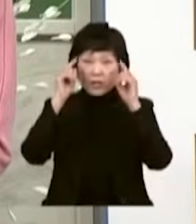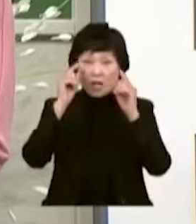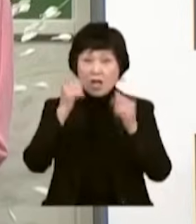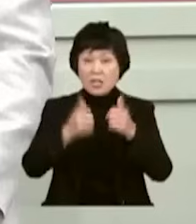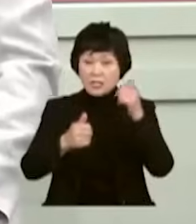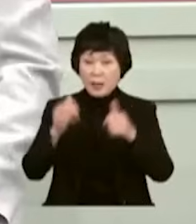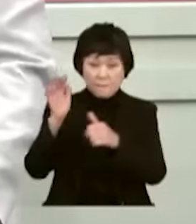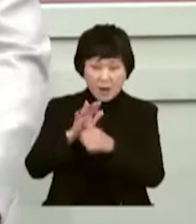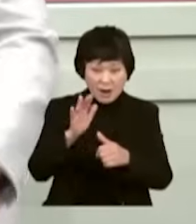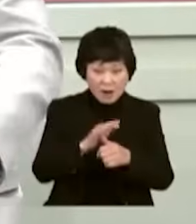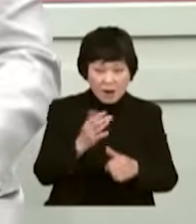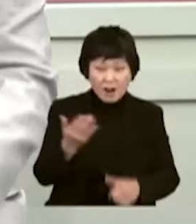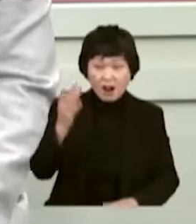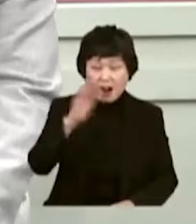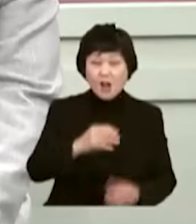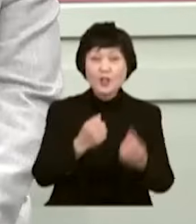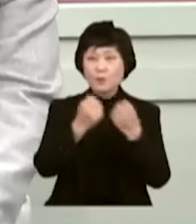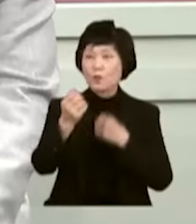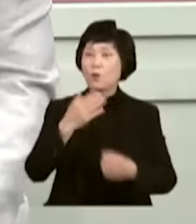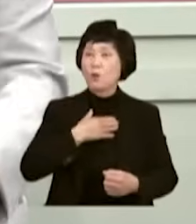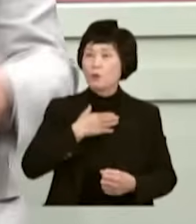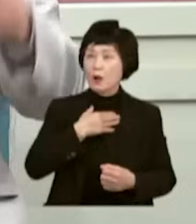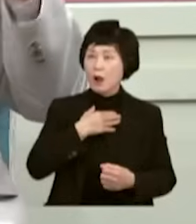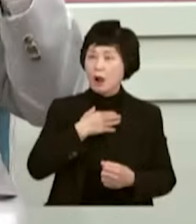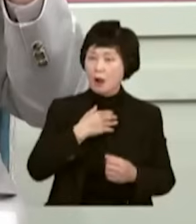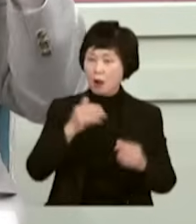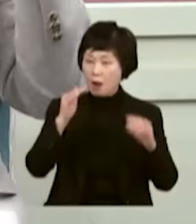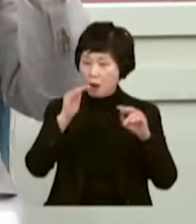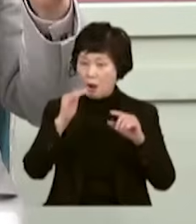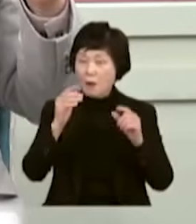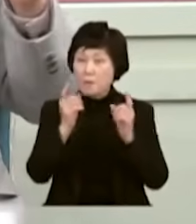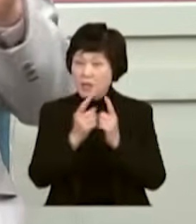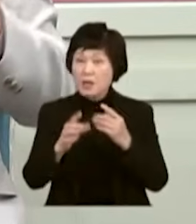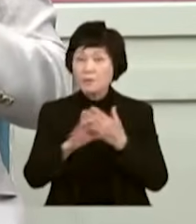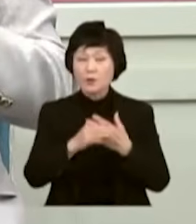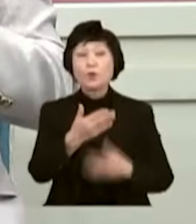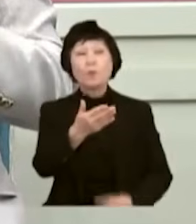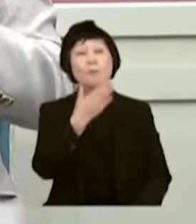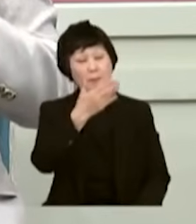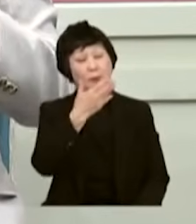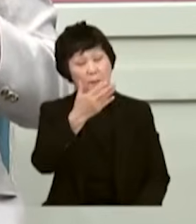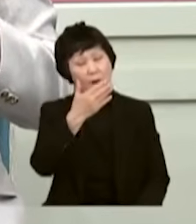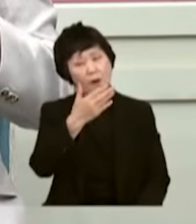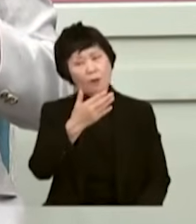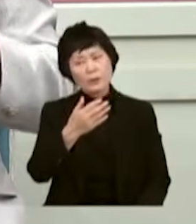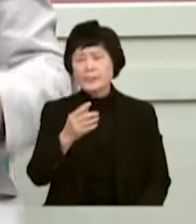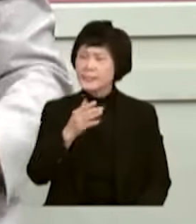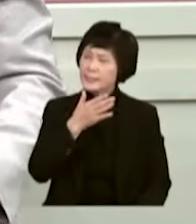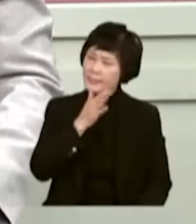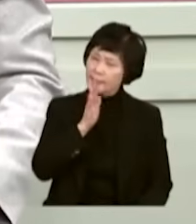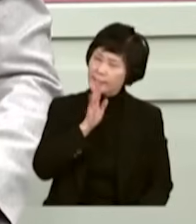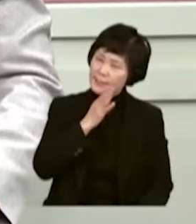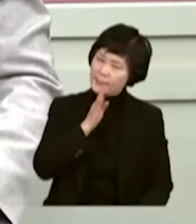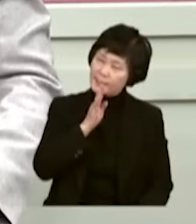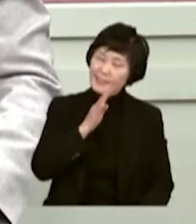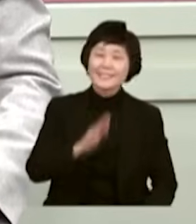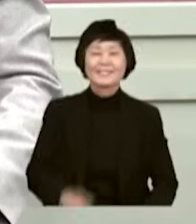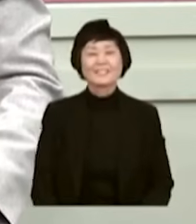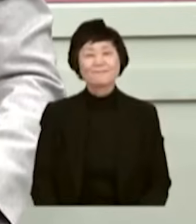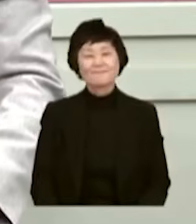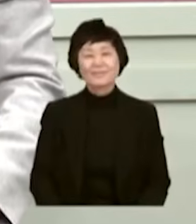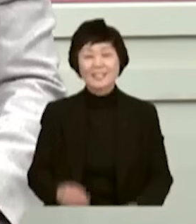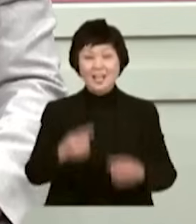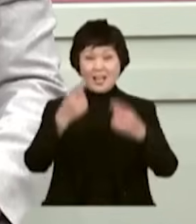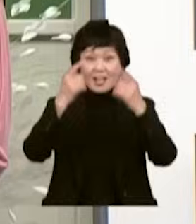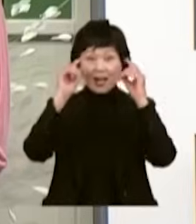되나. 근데 그것도 참 이상해요. 이제 저는 이제 10년을 재수하는 거고 대학까지 예. 여기 대학을 졸업하고서